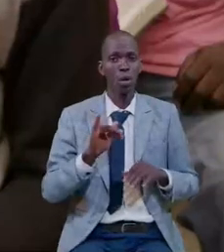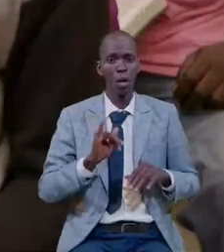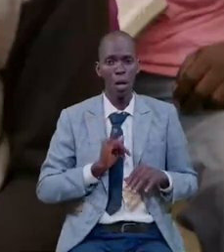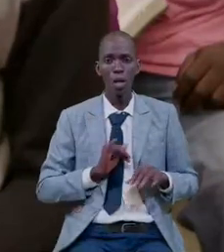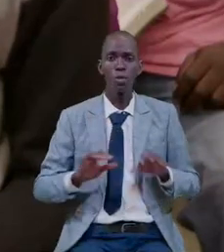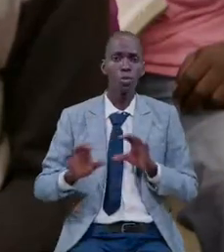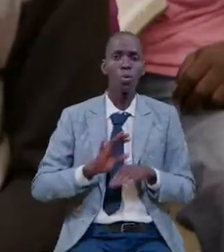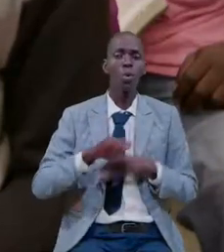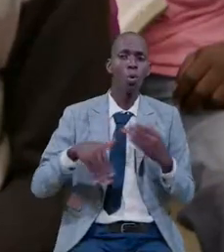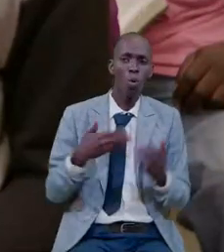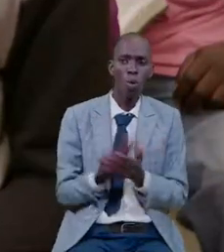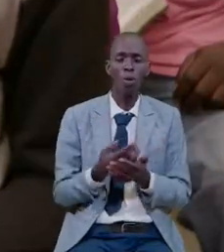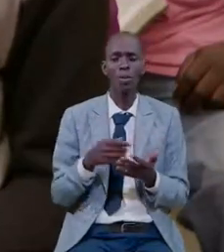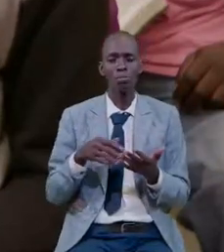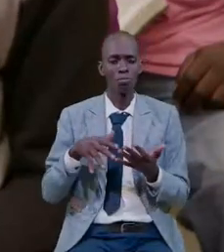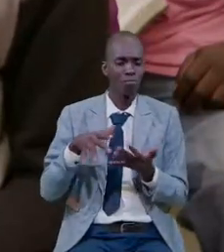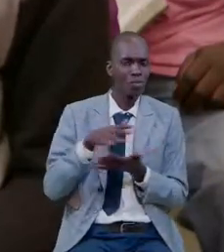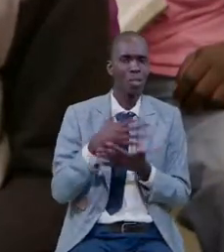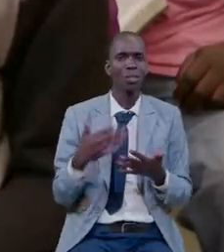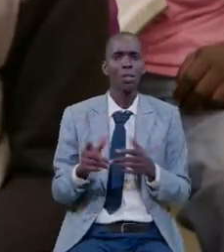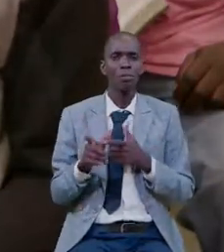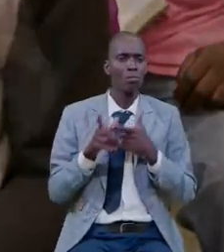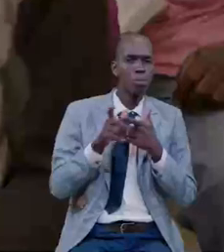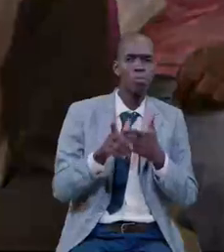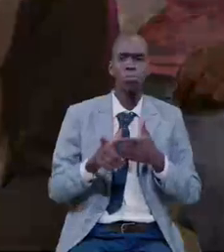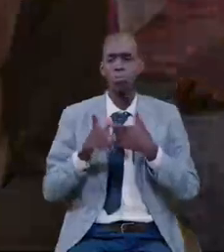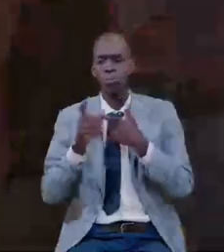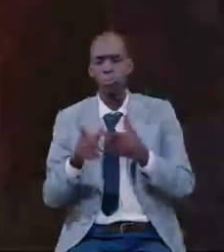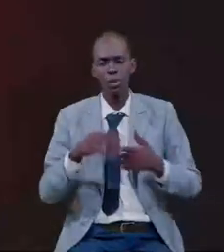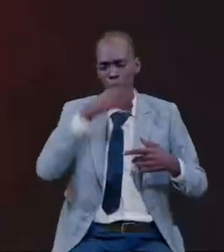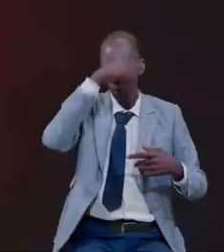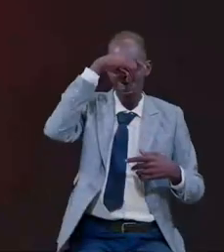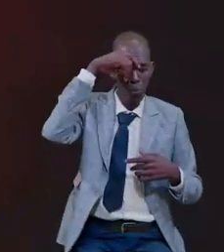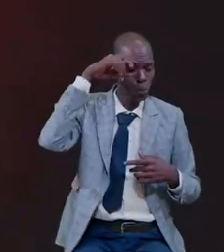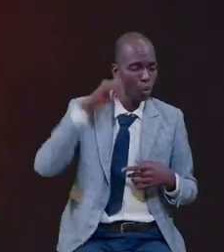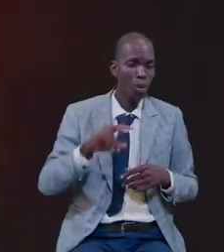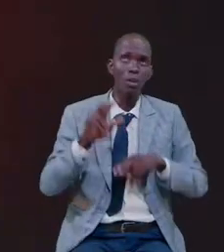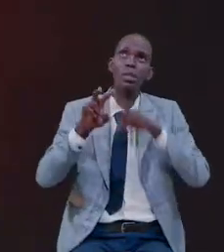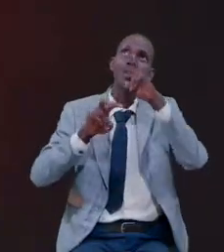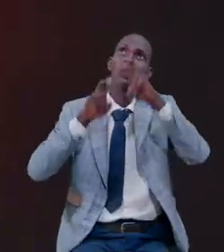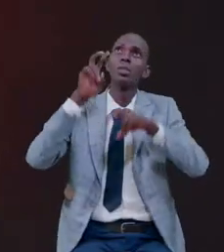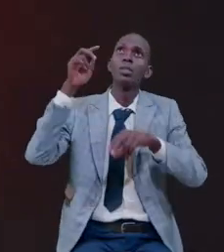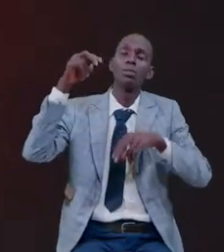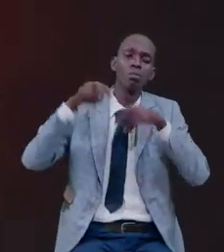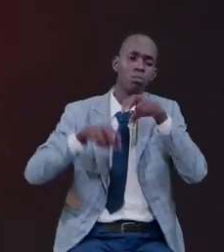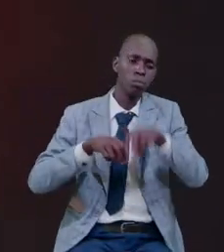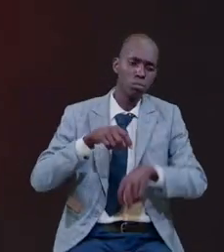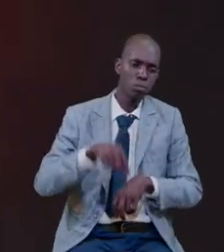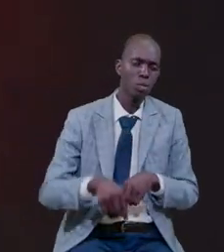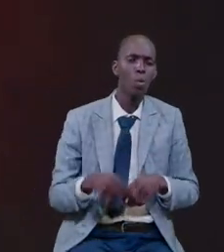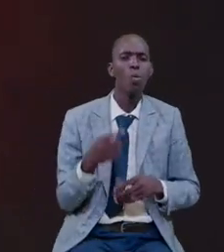Alors, est-ce qu'on court, on transpire, on monte, on descend? Mais et si je ne suis